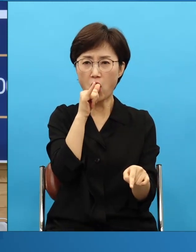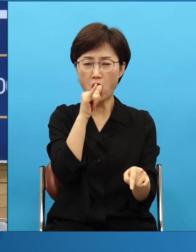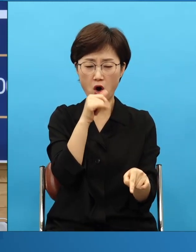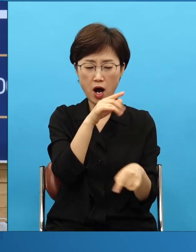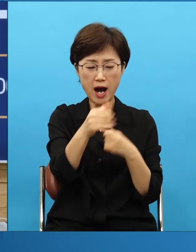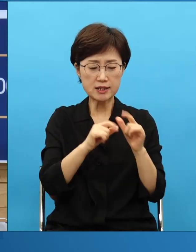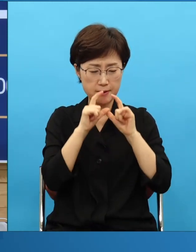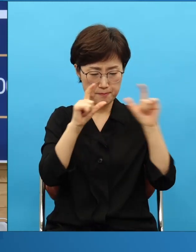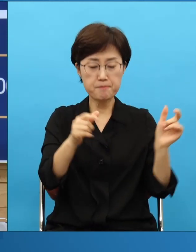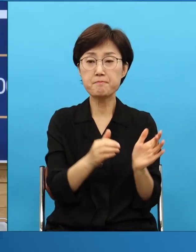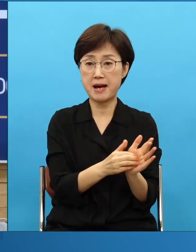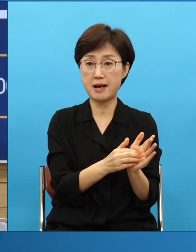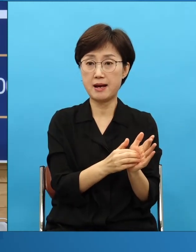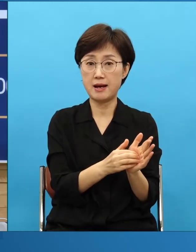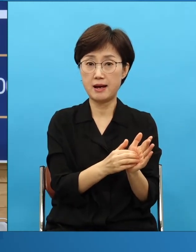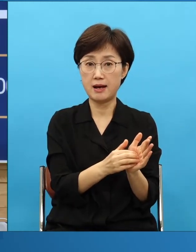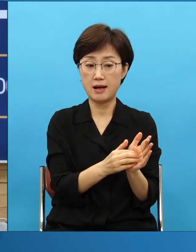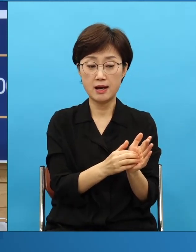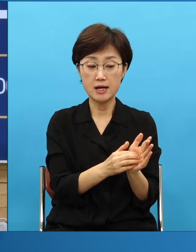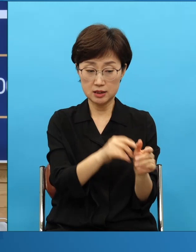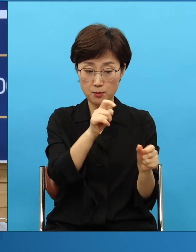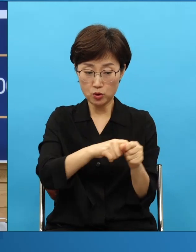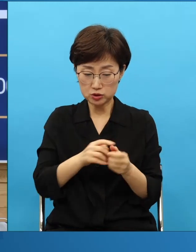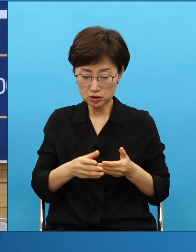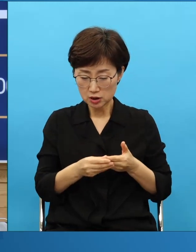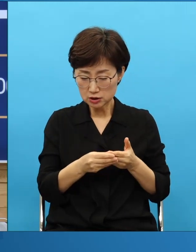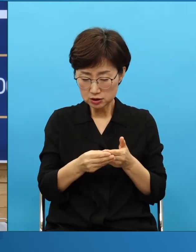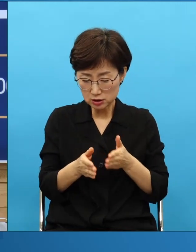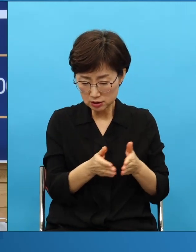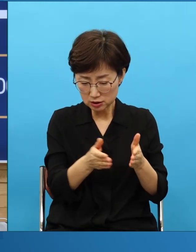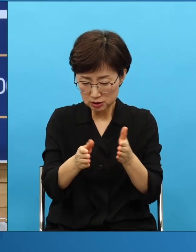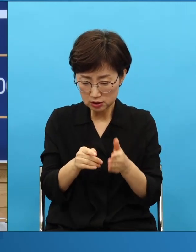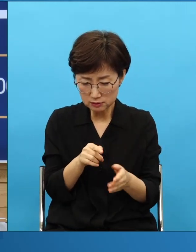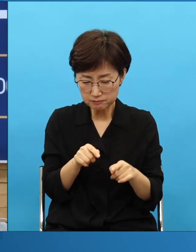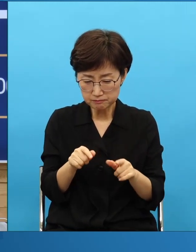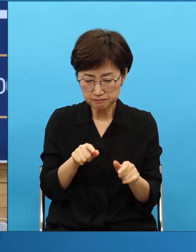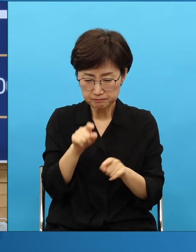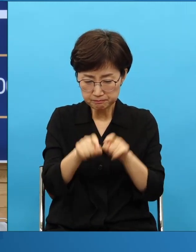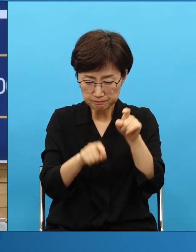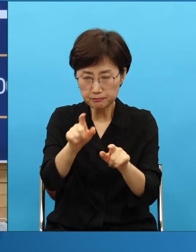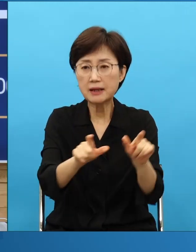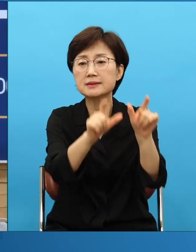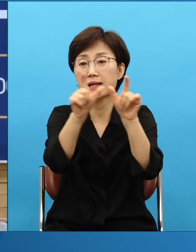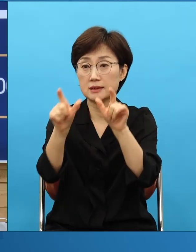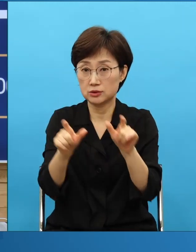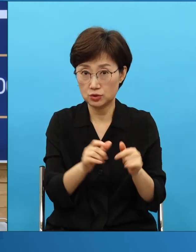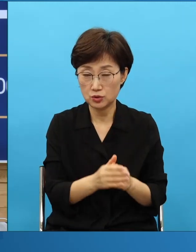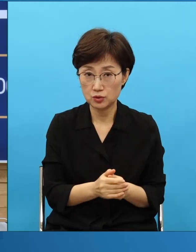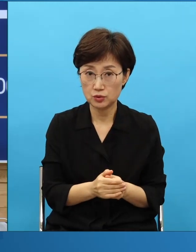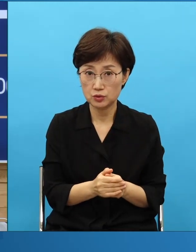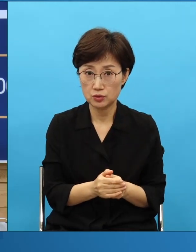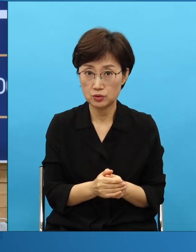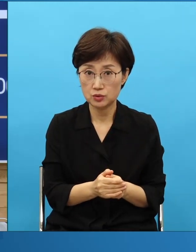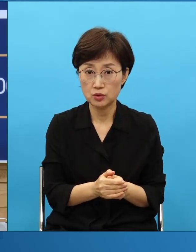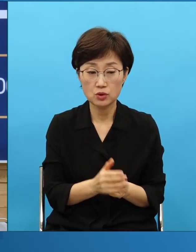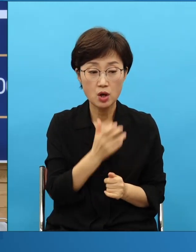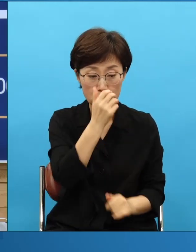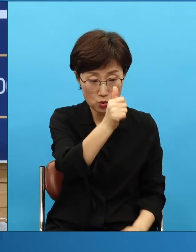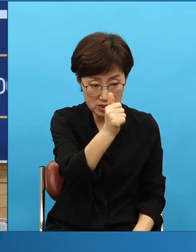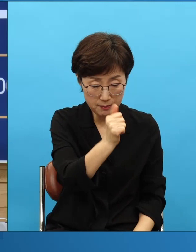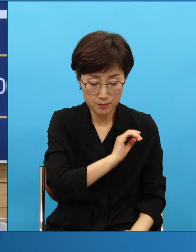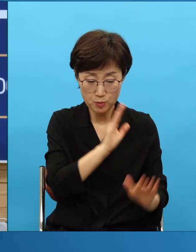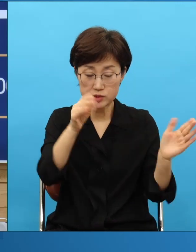그게 여정이었습니다. That was their journey. 그러면 애굽에서 두 사람의 이정표는 뭡니까? Then what was the guidepost of these two people inside of